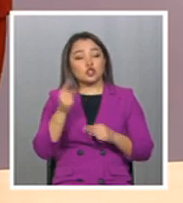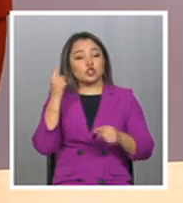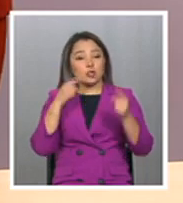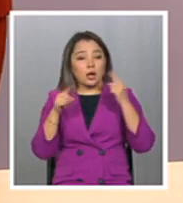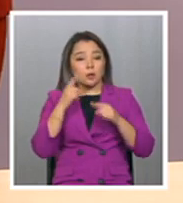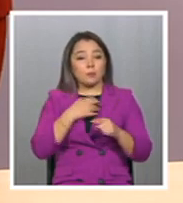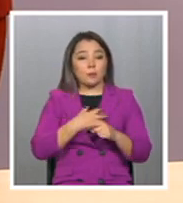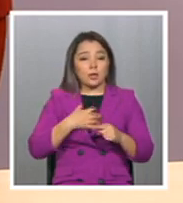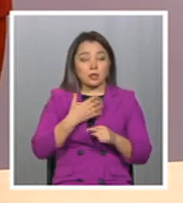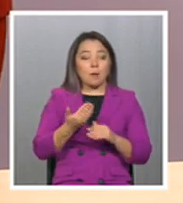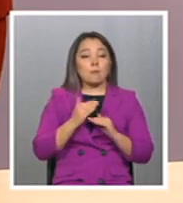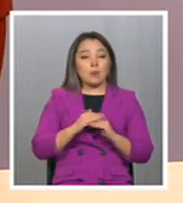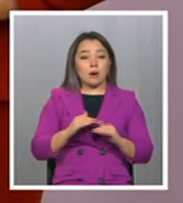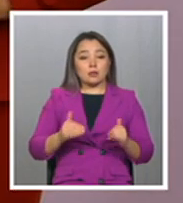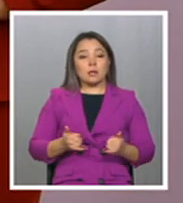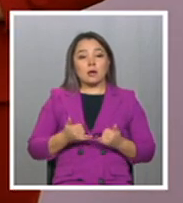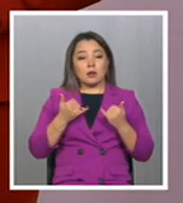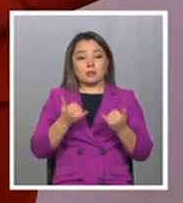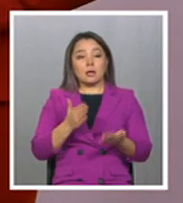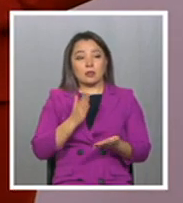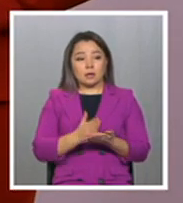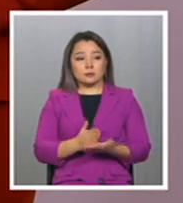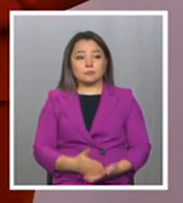негізінен балаларға арналған.